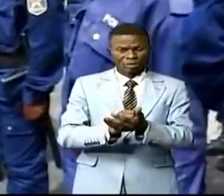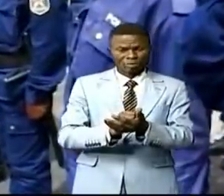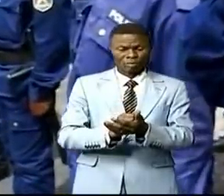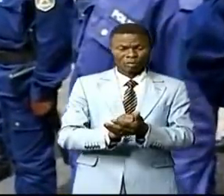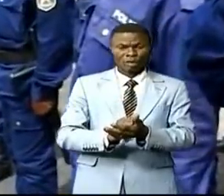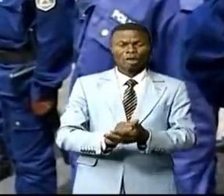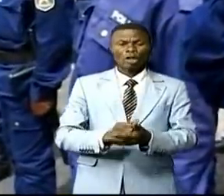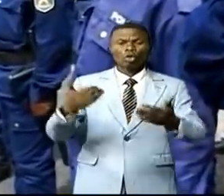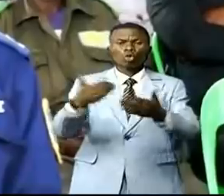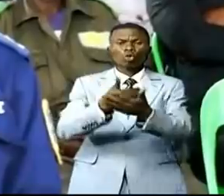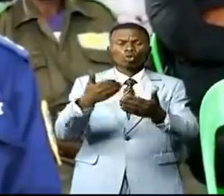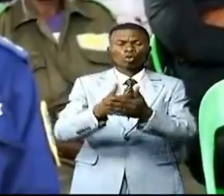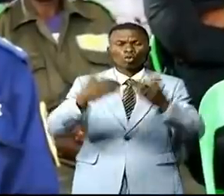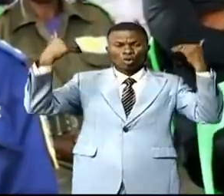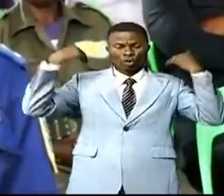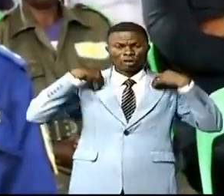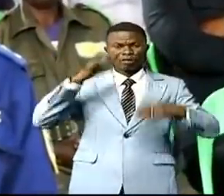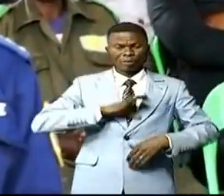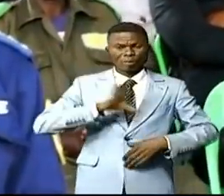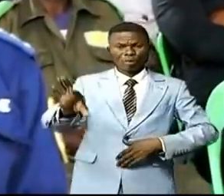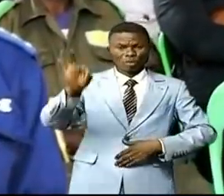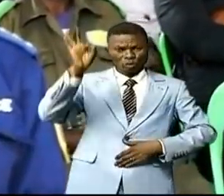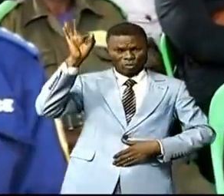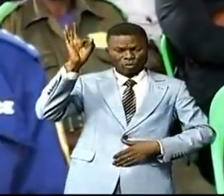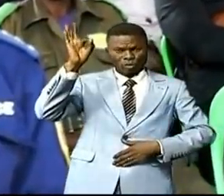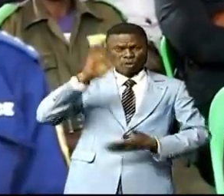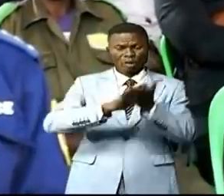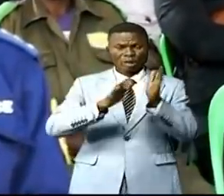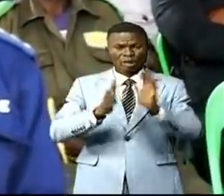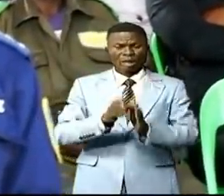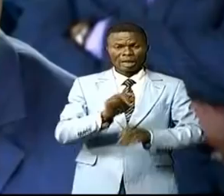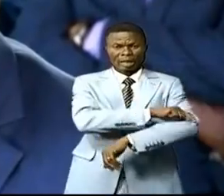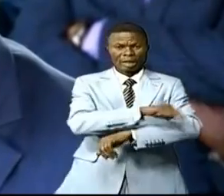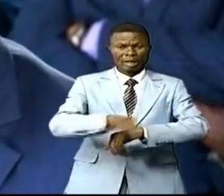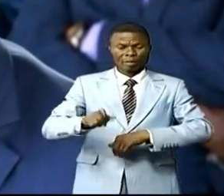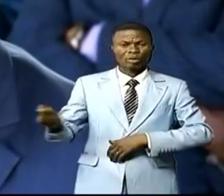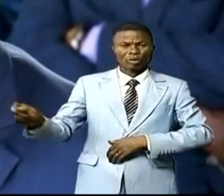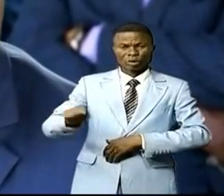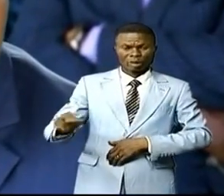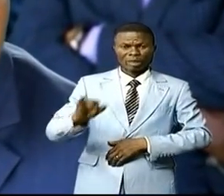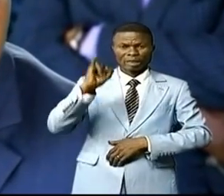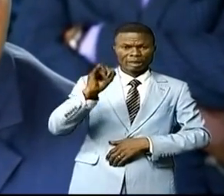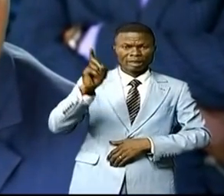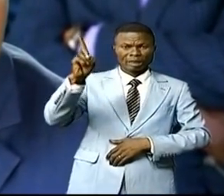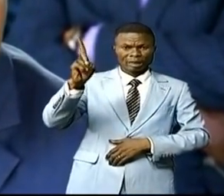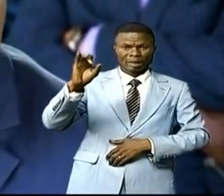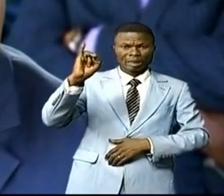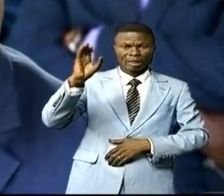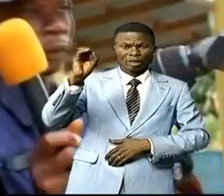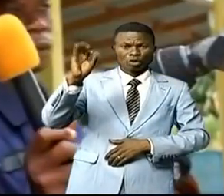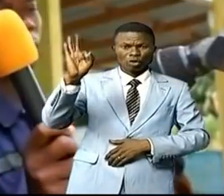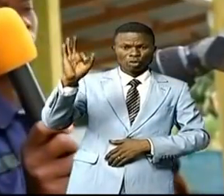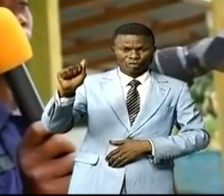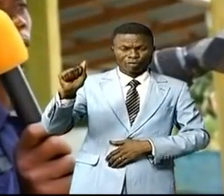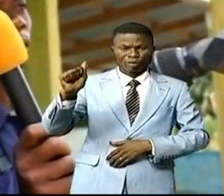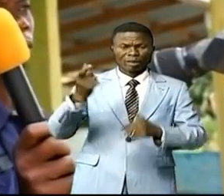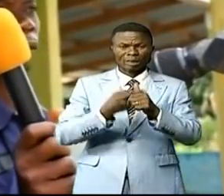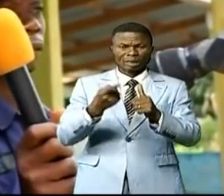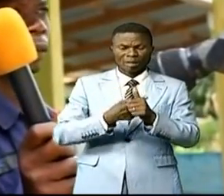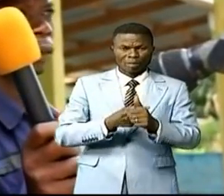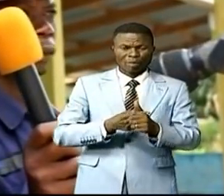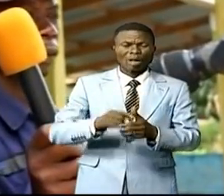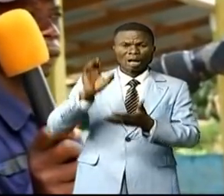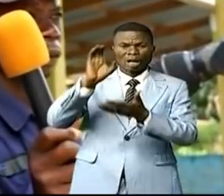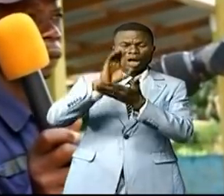commissaire supérieur vient d'être nommé à la tête du commissariat territorial d'Idiofa. Il s'agit du colonel Pierre